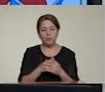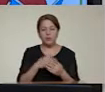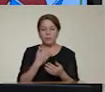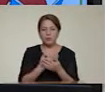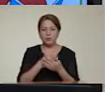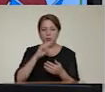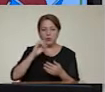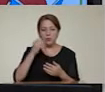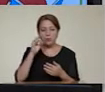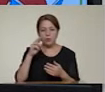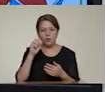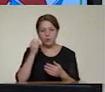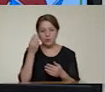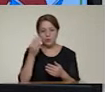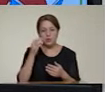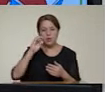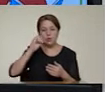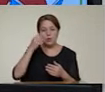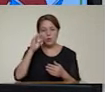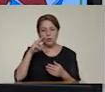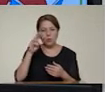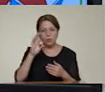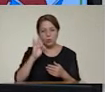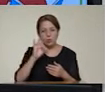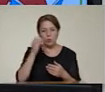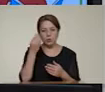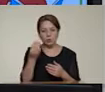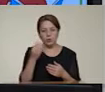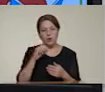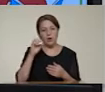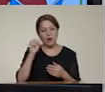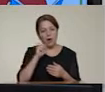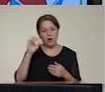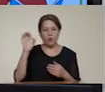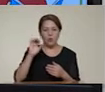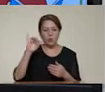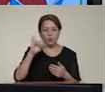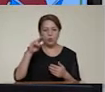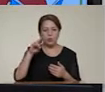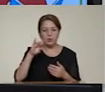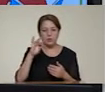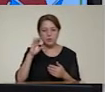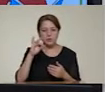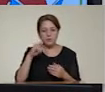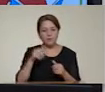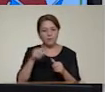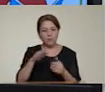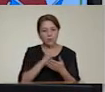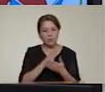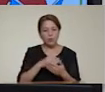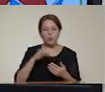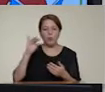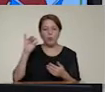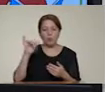yondash, yondosh. A unlisi va o unlisi bilan farqlanyapti. Uyim,